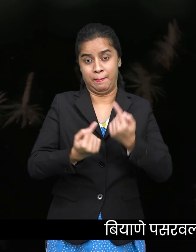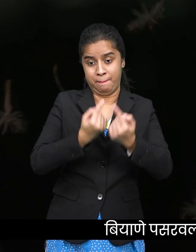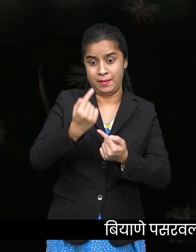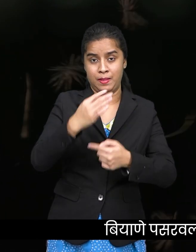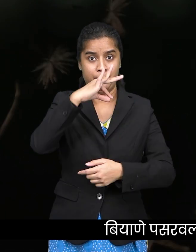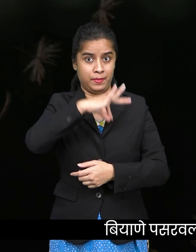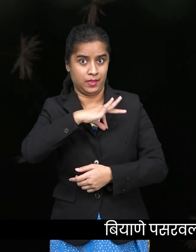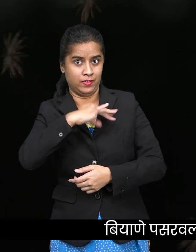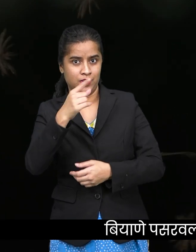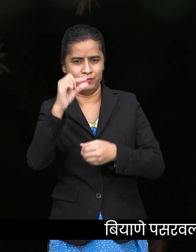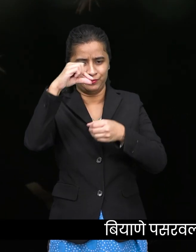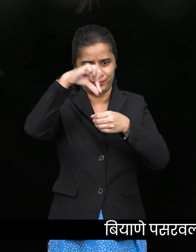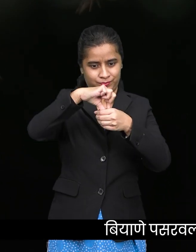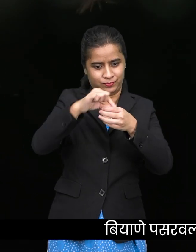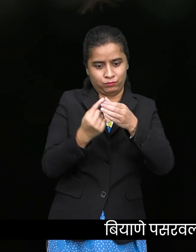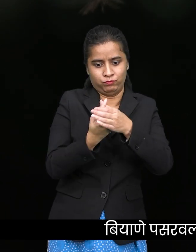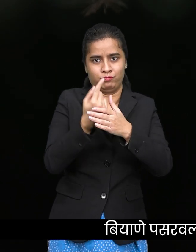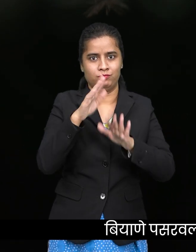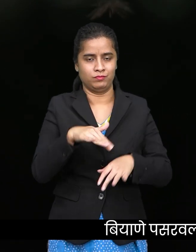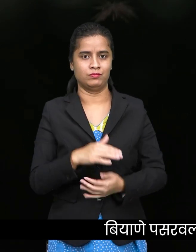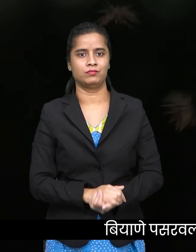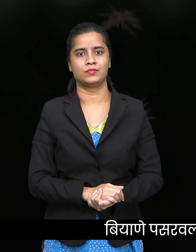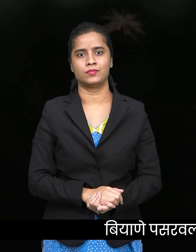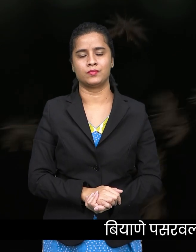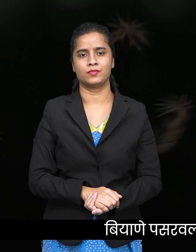बियांच्या विसर्जनाचा फायदा झाडांना होतो.